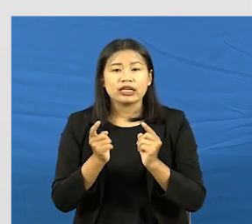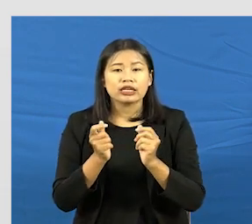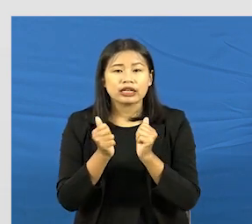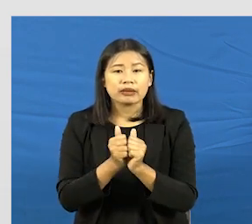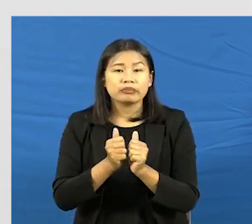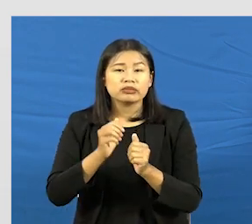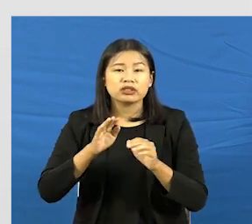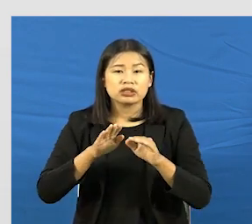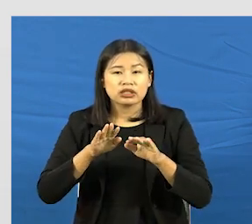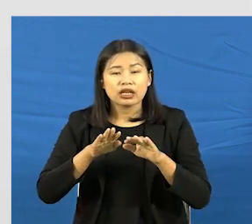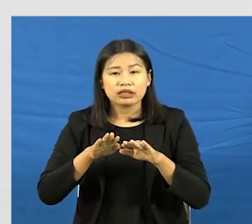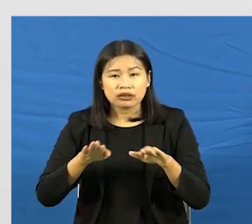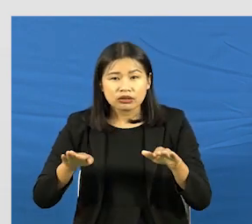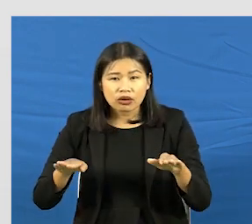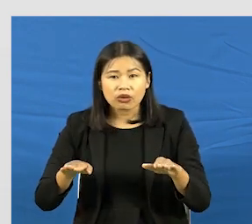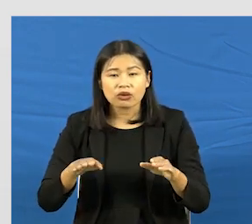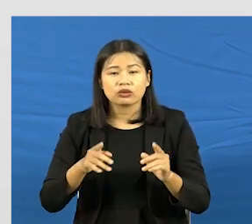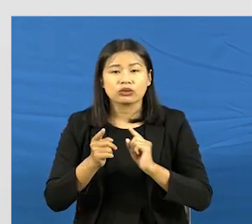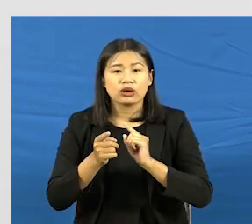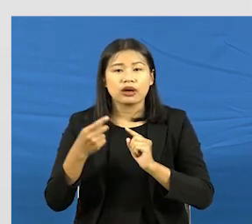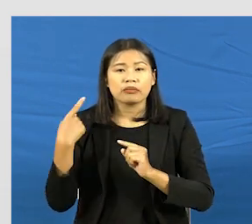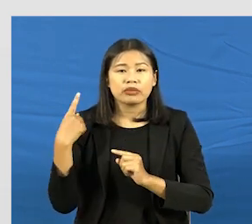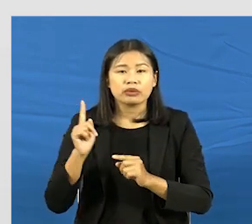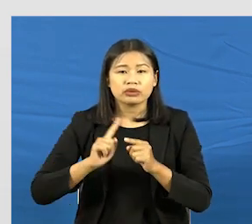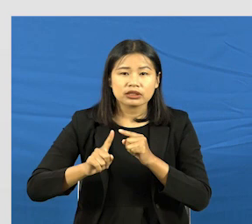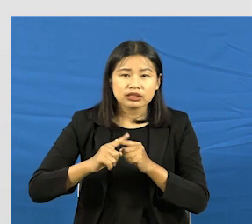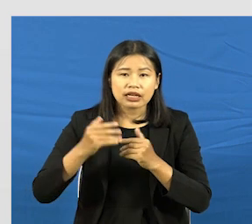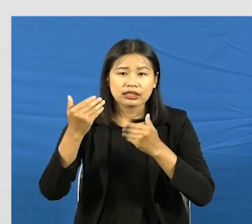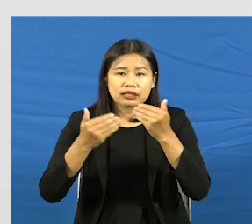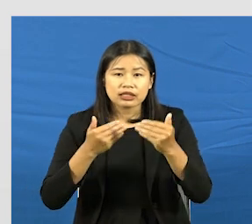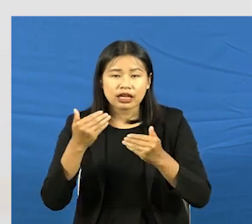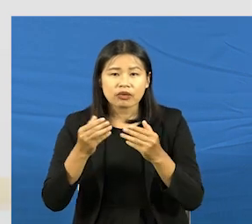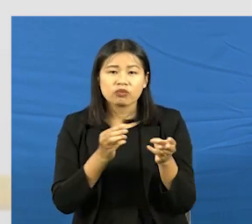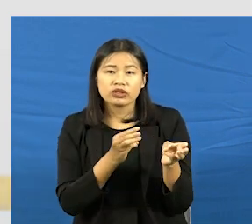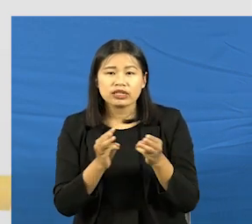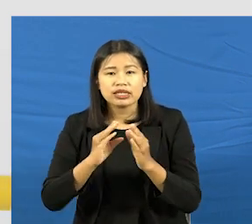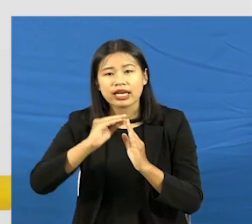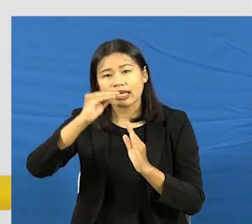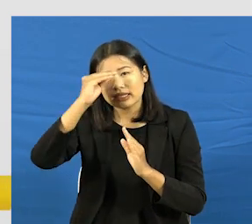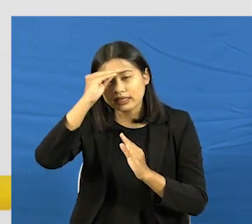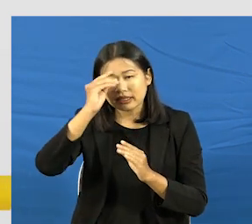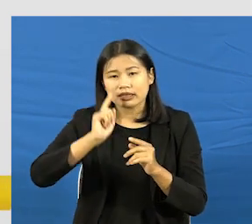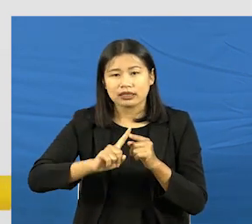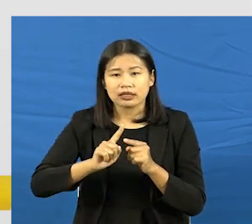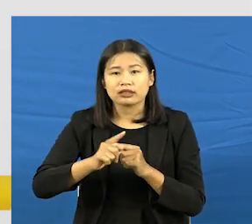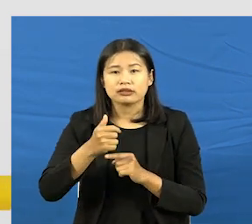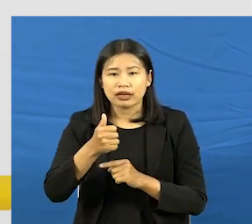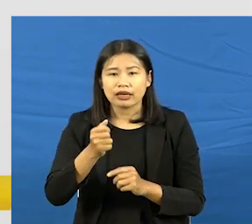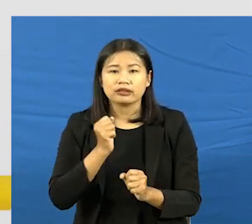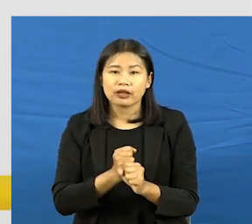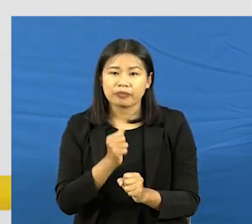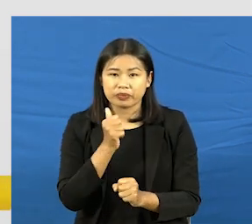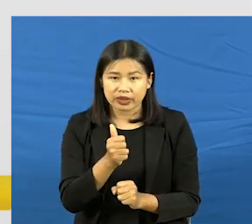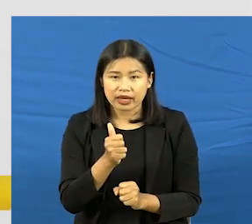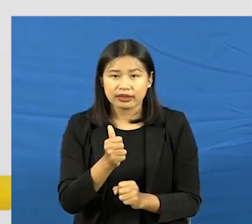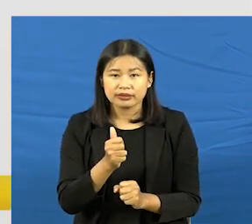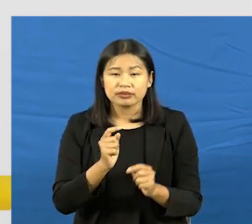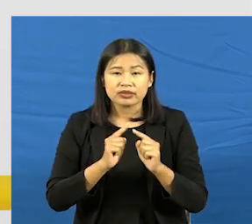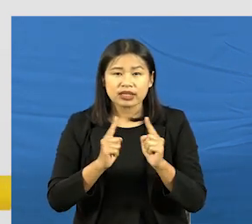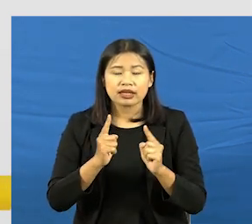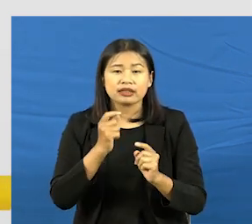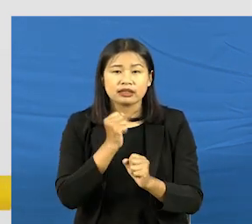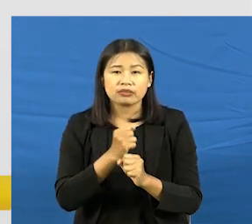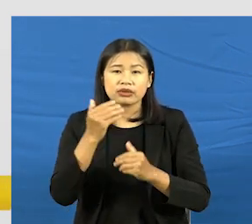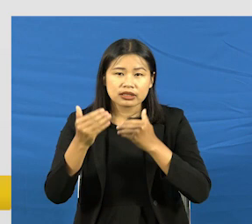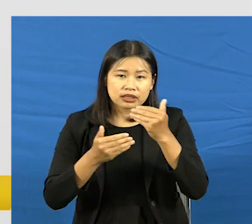อันนั้นสามารถทำได้นะครับแต่ทั้งนั้นทั้งนี้นะการจะทำกิจกรรมออนไลน์ใดๆนั้นนักศึก